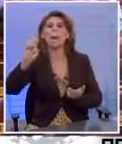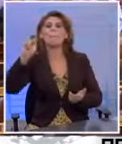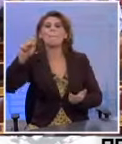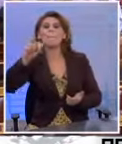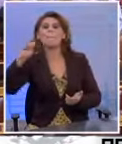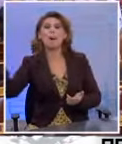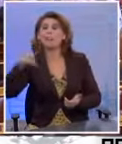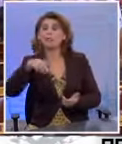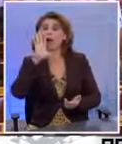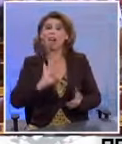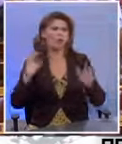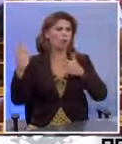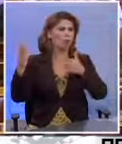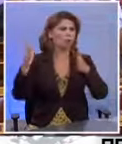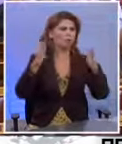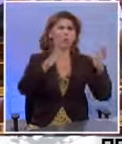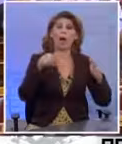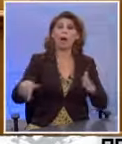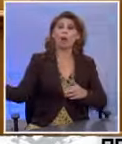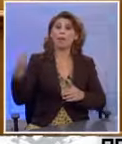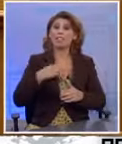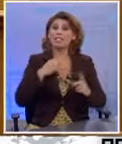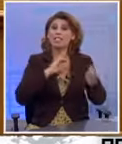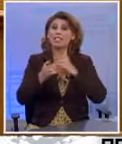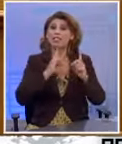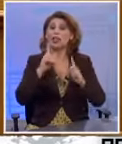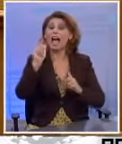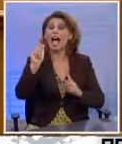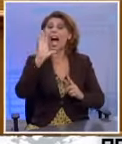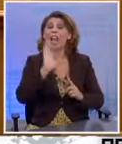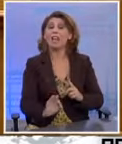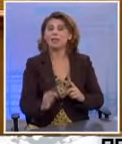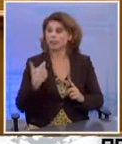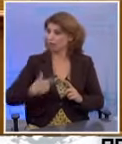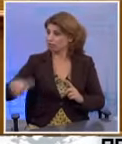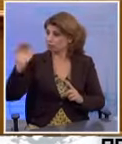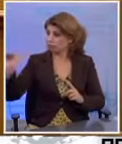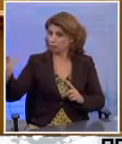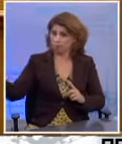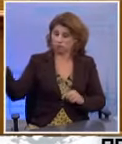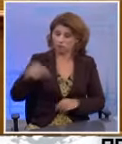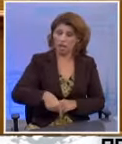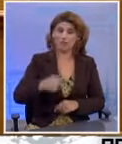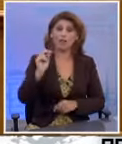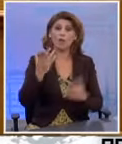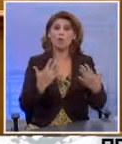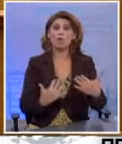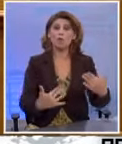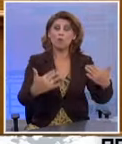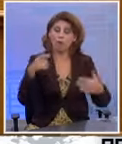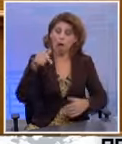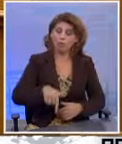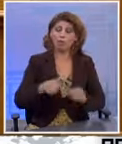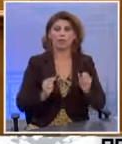Μιλάτε εδώ για συμφωνία αλήθειας. Σας καλώ λοιπόν να έρθετε στη Βουλή, να έρθετε εδώ στο βήμα της Βουλής, αμέσως